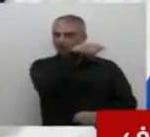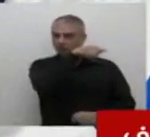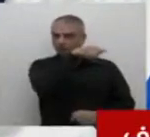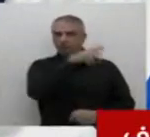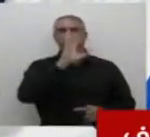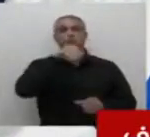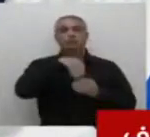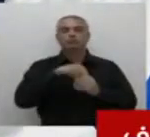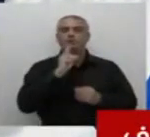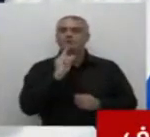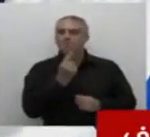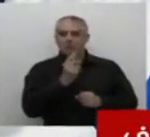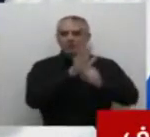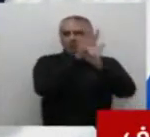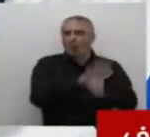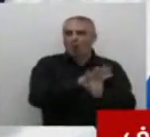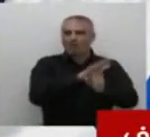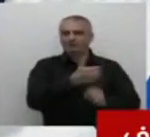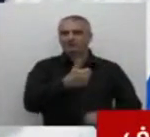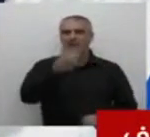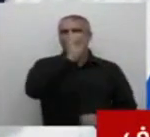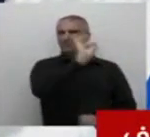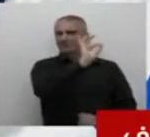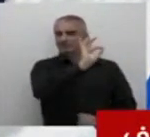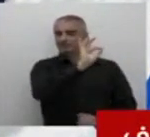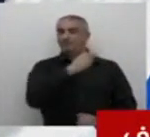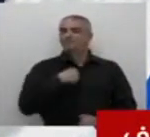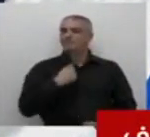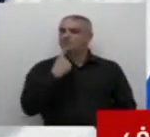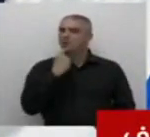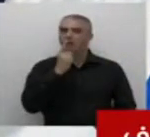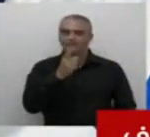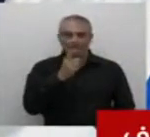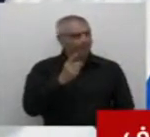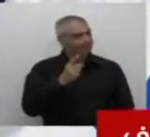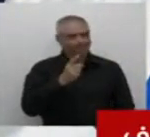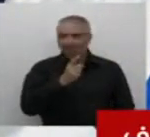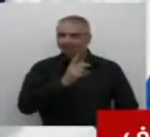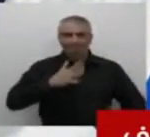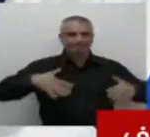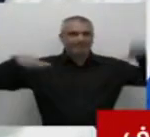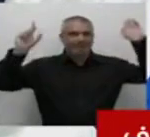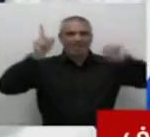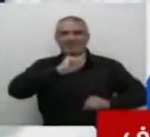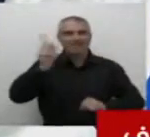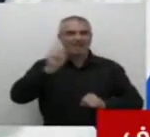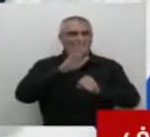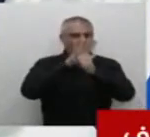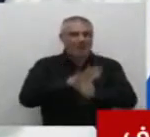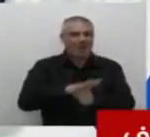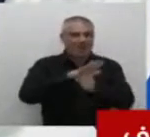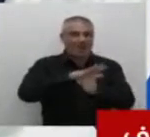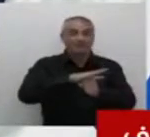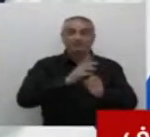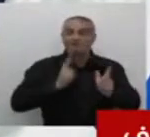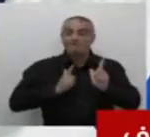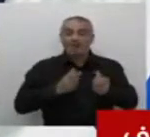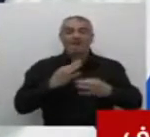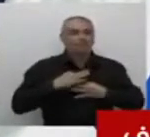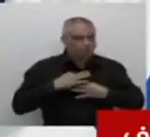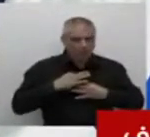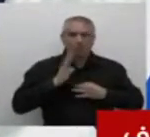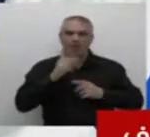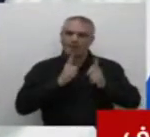خلافات في وجهه النظر وهناك اقليات تضغط على هؤلاء